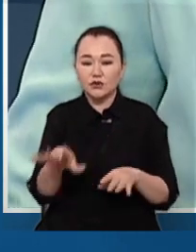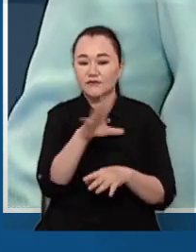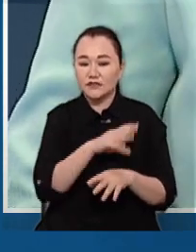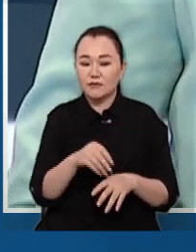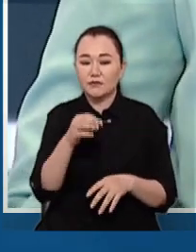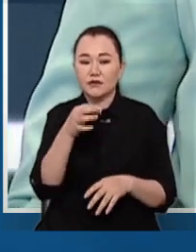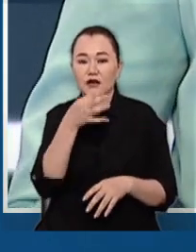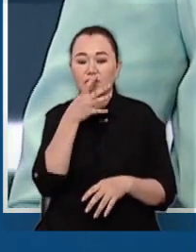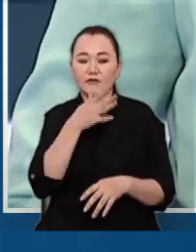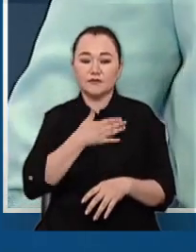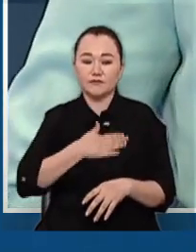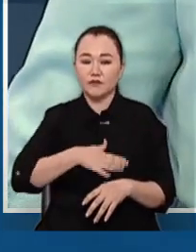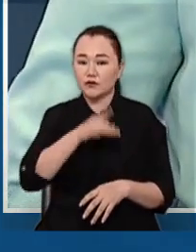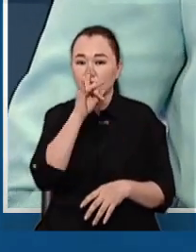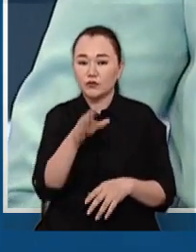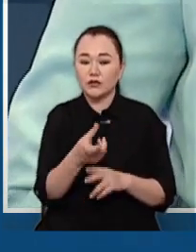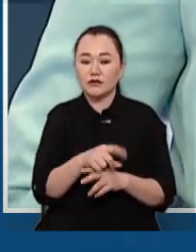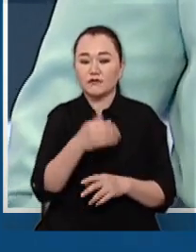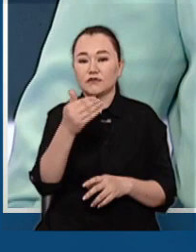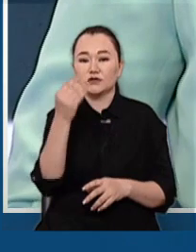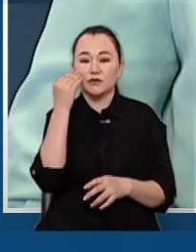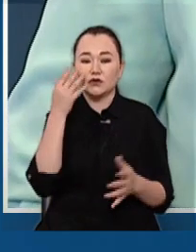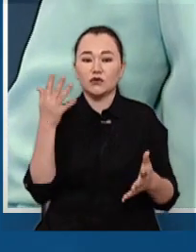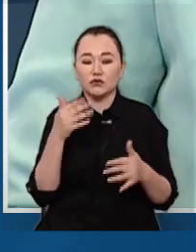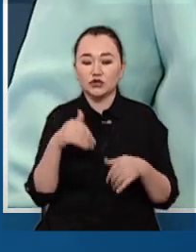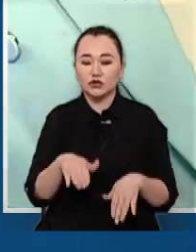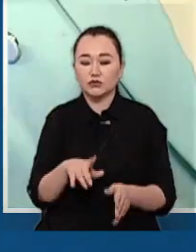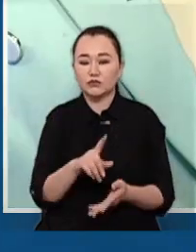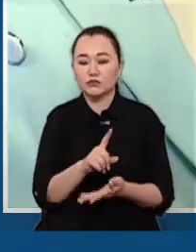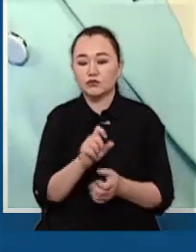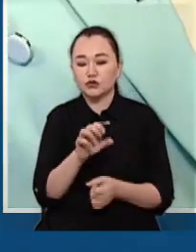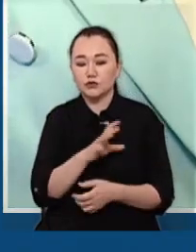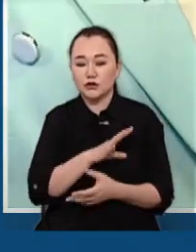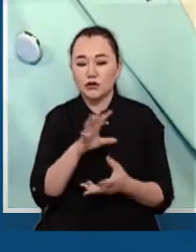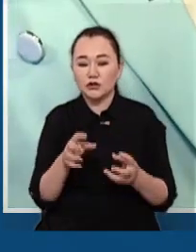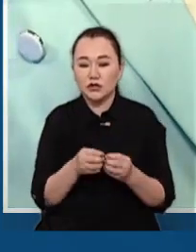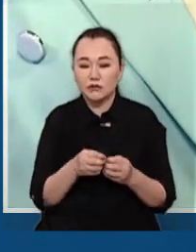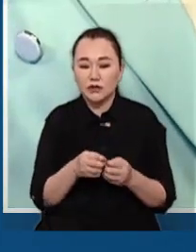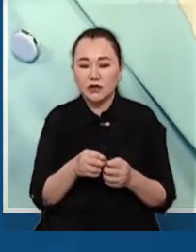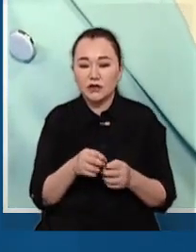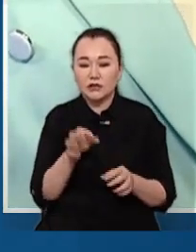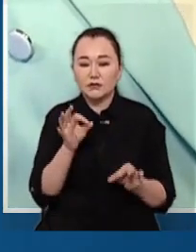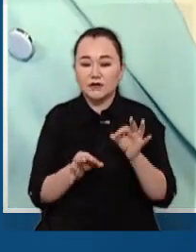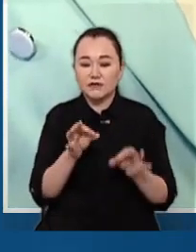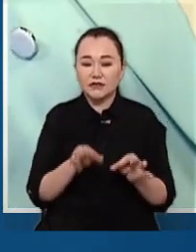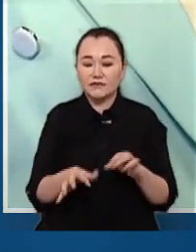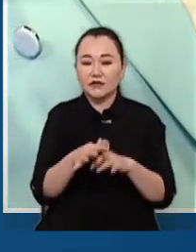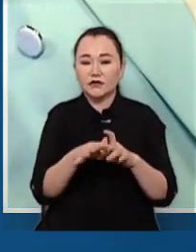ескертті де. Сіздіңше бұл қандай шешімдер болуы мүмкін? Жалпы әділетті